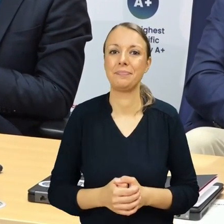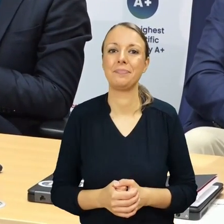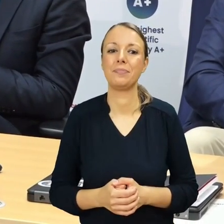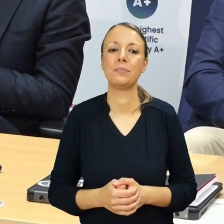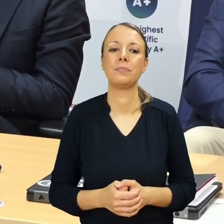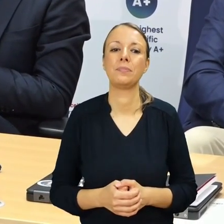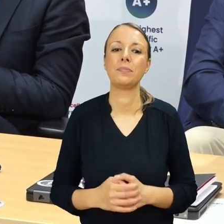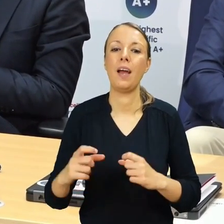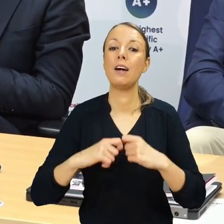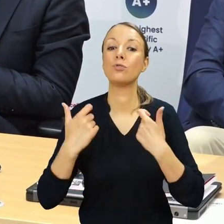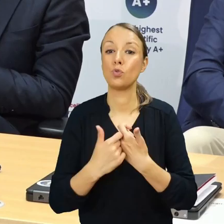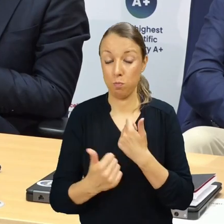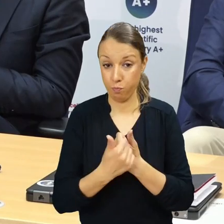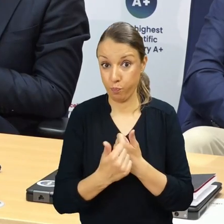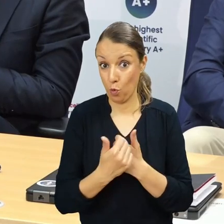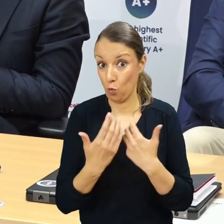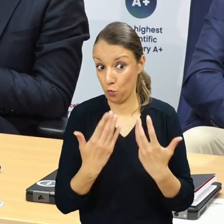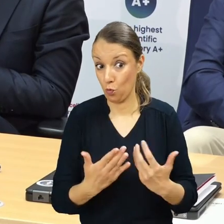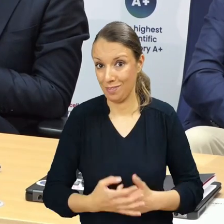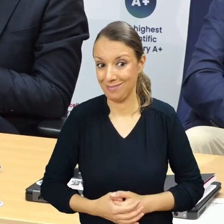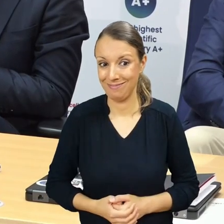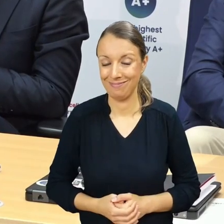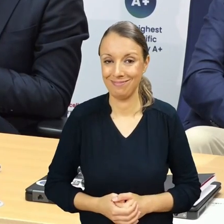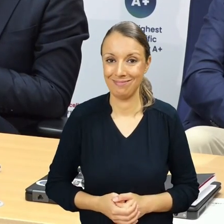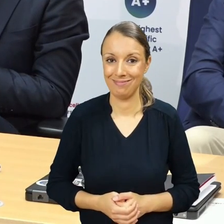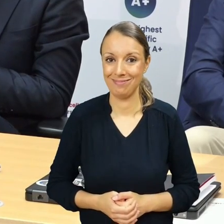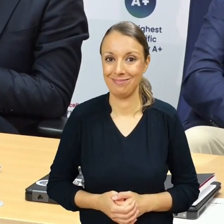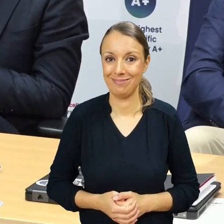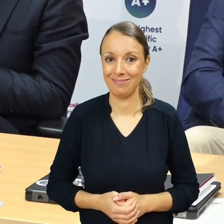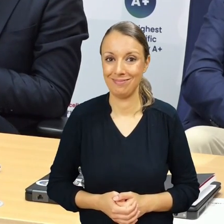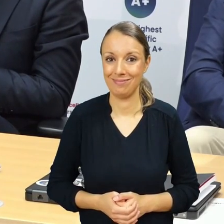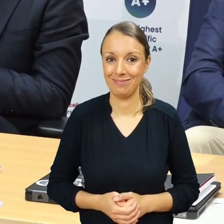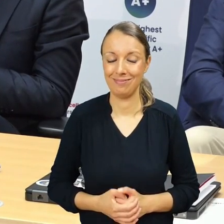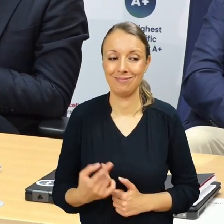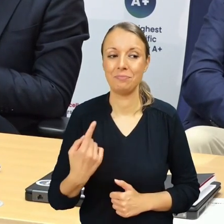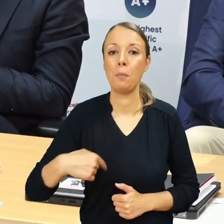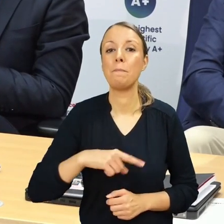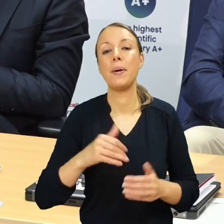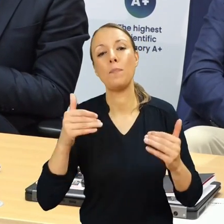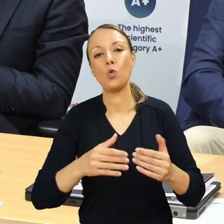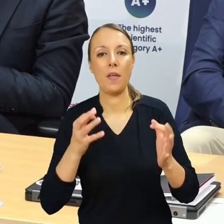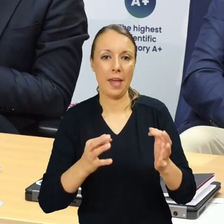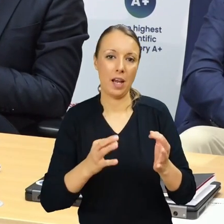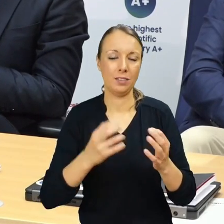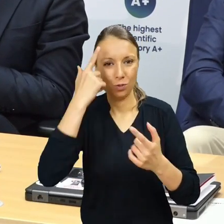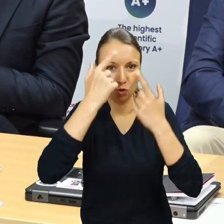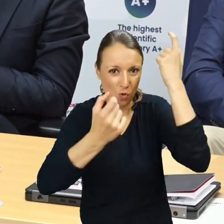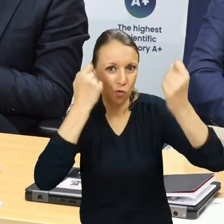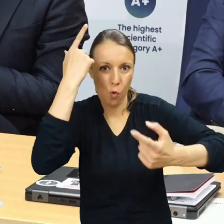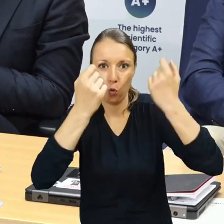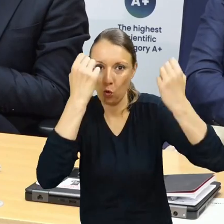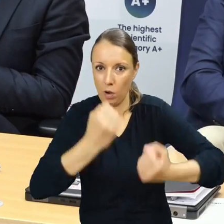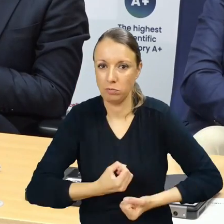że teraz możemy twórczo, konstruktywnie odnieść